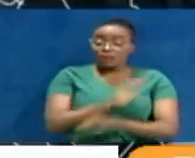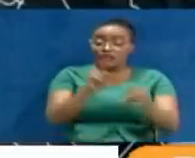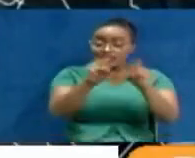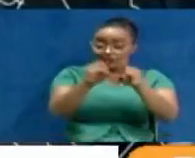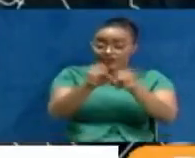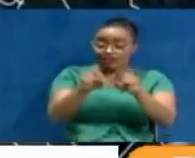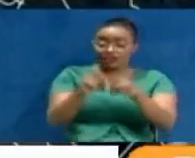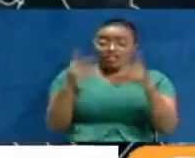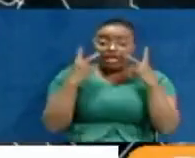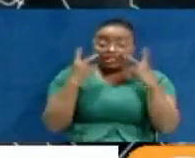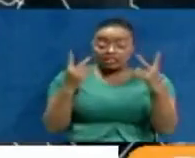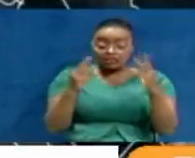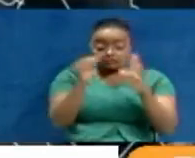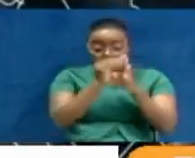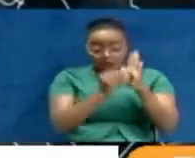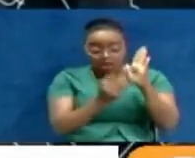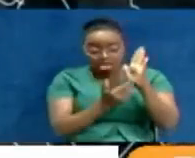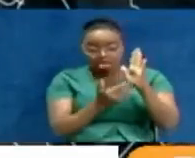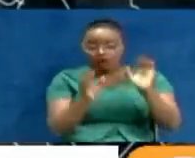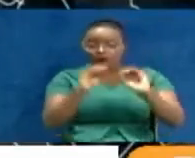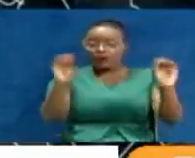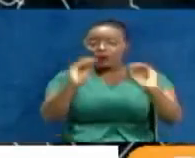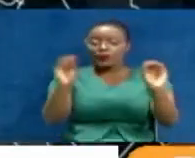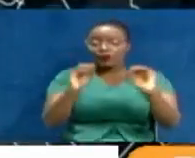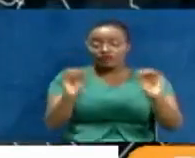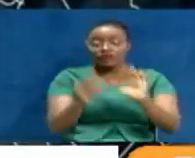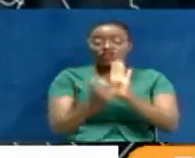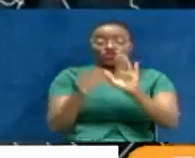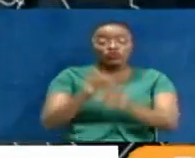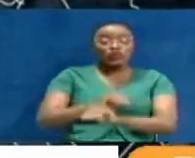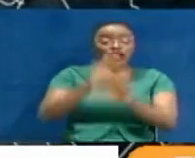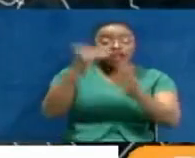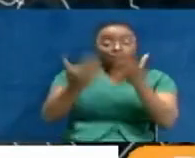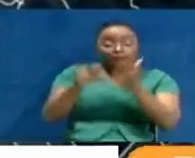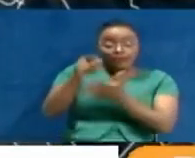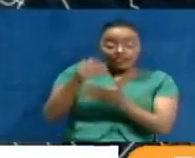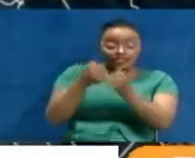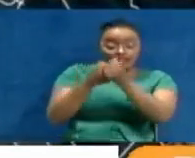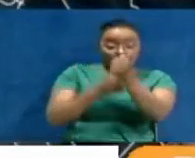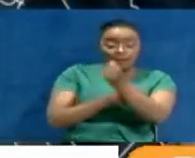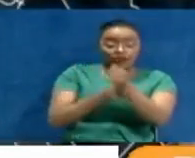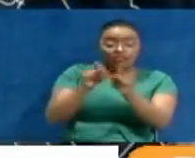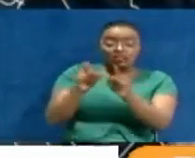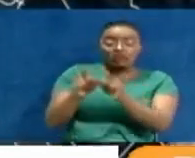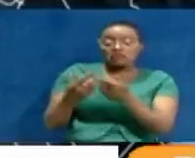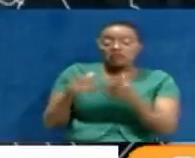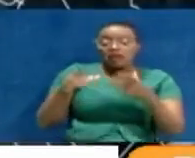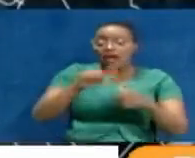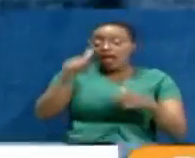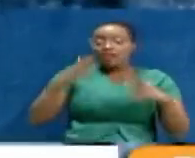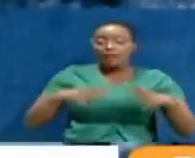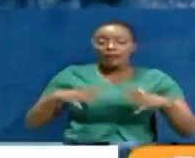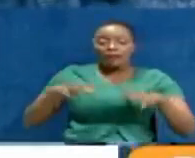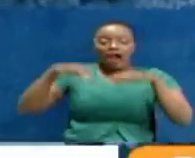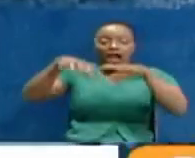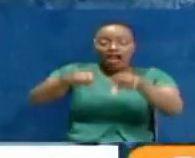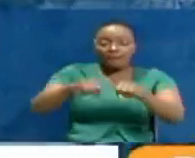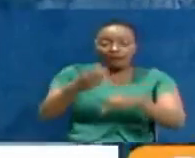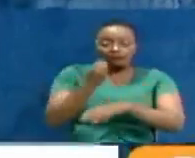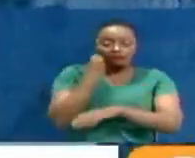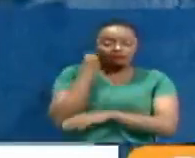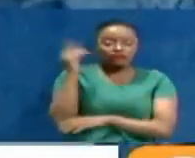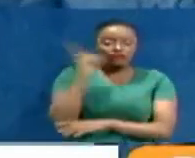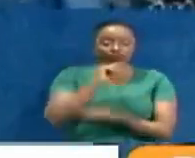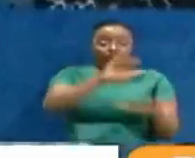hiyo hauonekani katika rekodi yoyote. Ishara kuwa huenda msaada huo uliishia mikononi mwa watu.